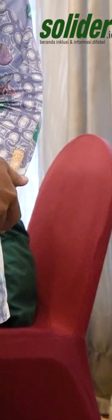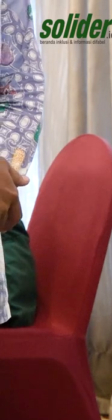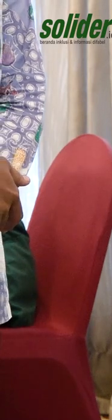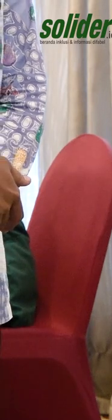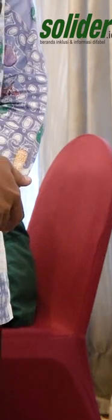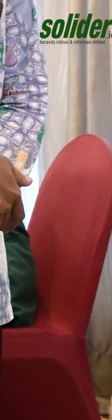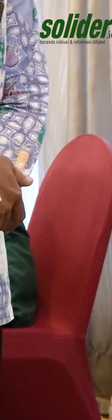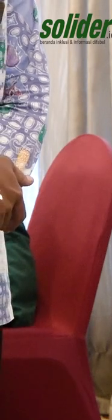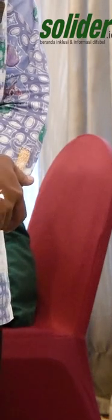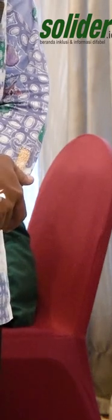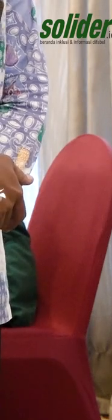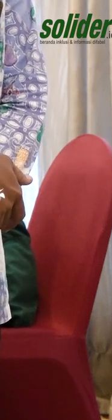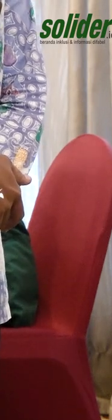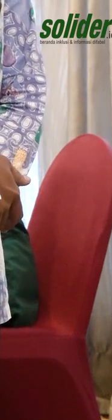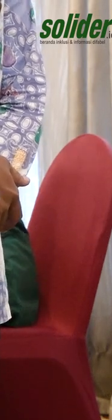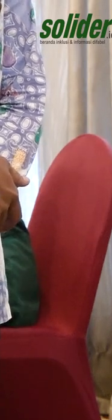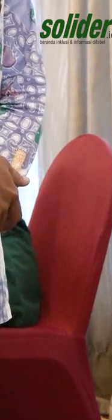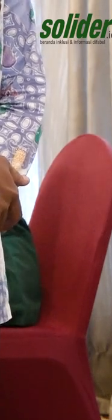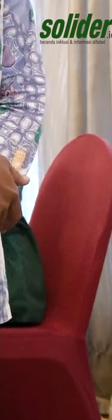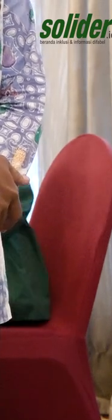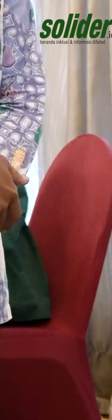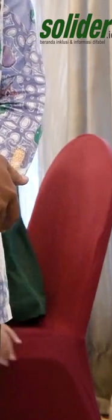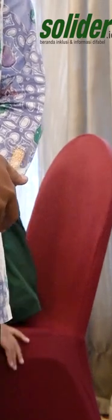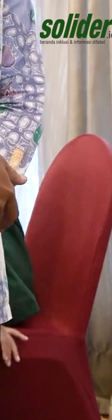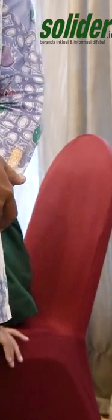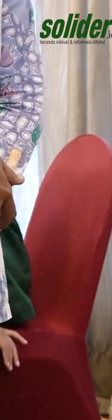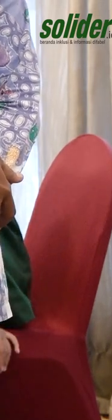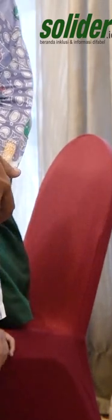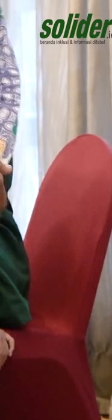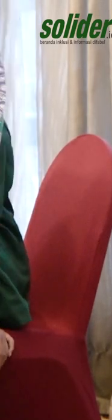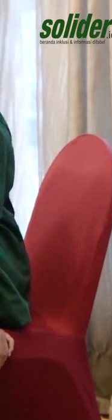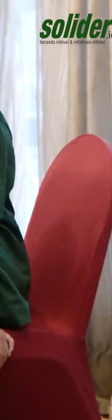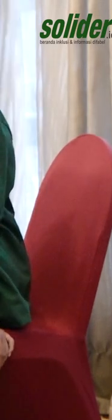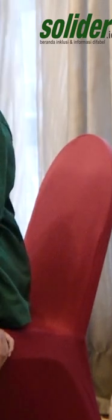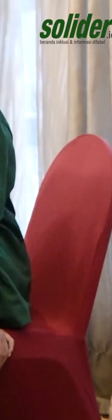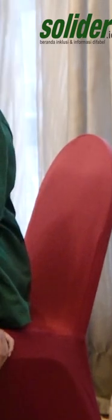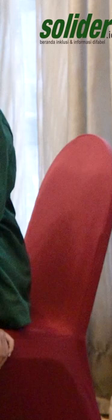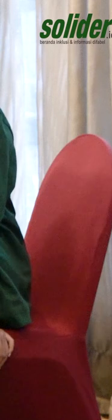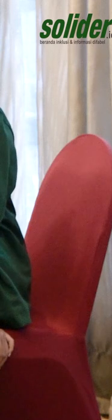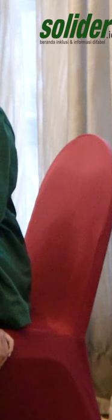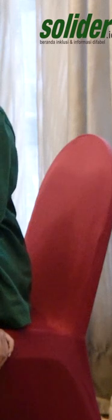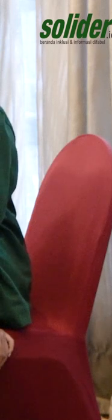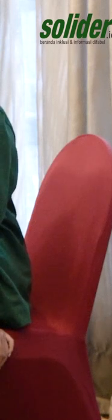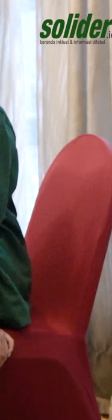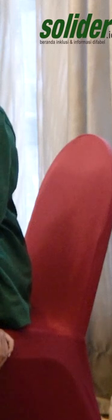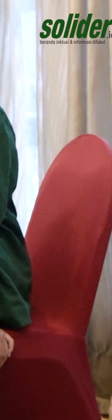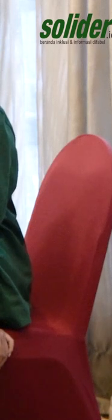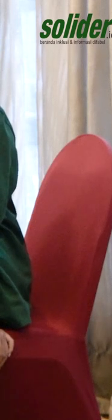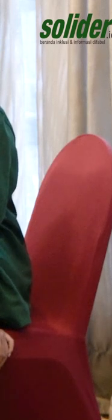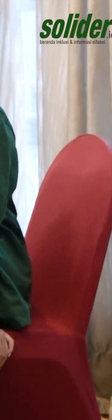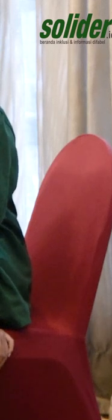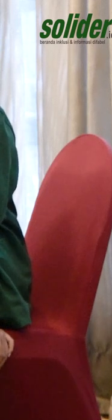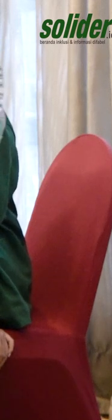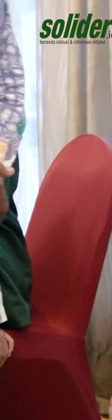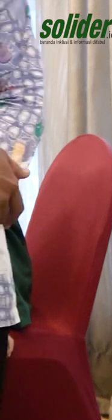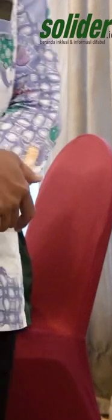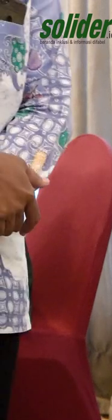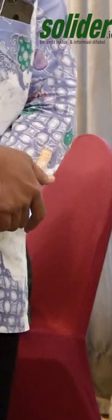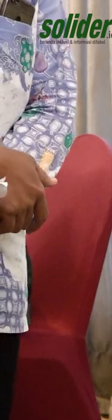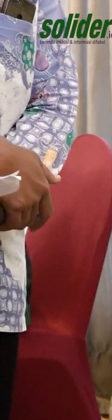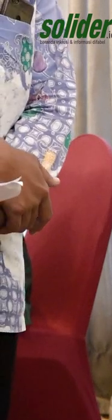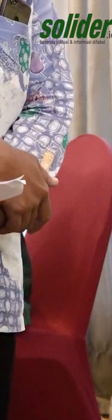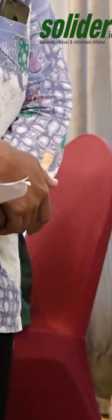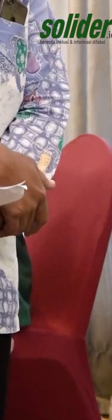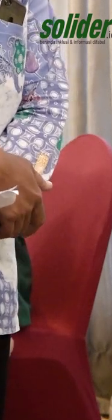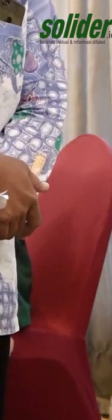kebijakan kemudian sdm-nya disini juga ada 33 hal yang yang harus masuk di